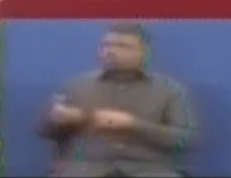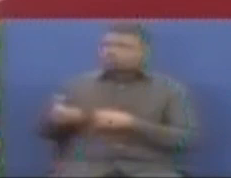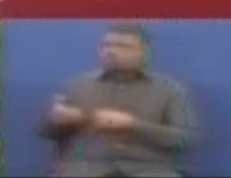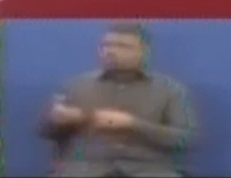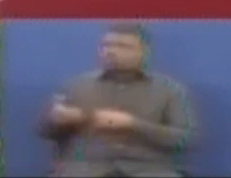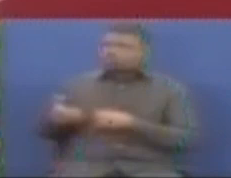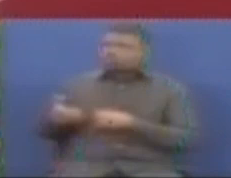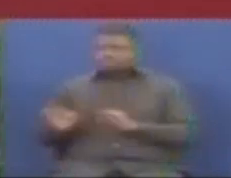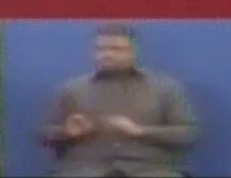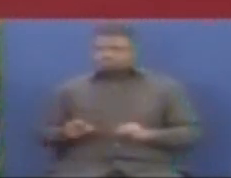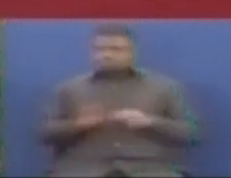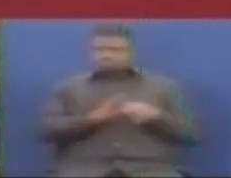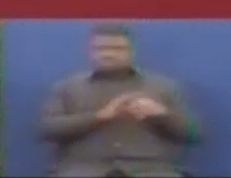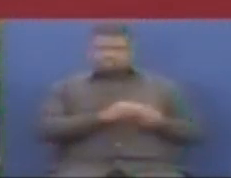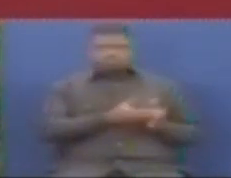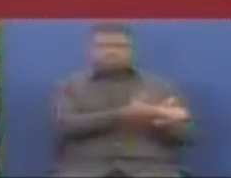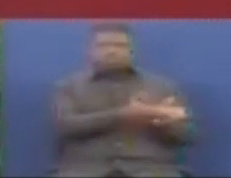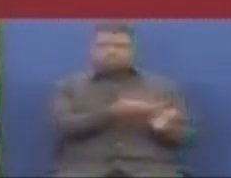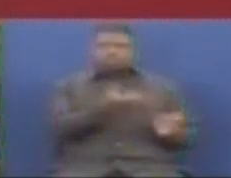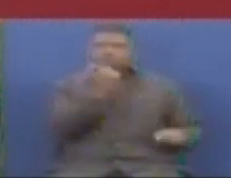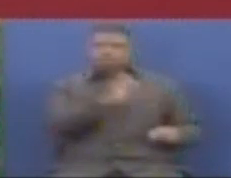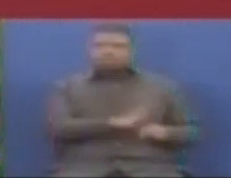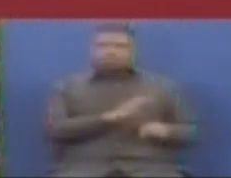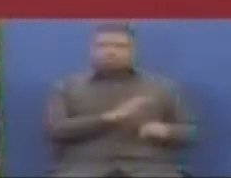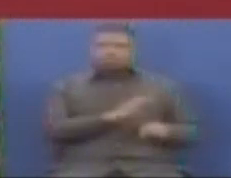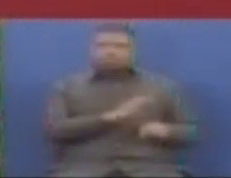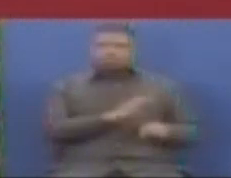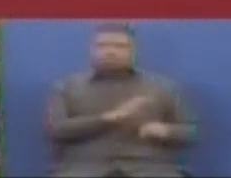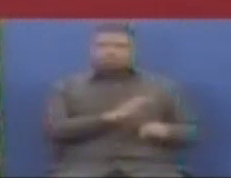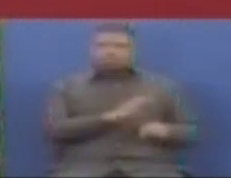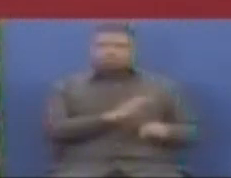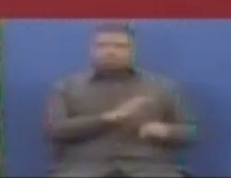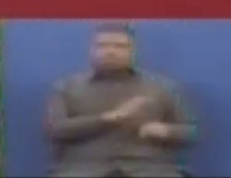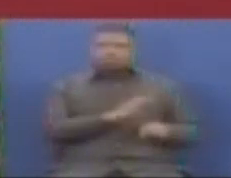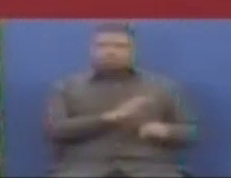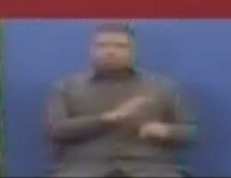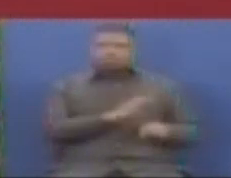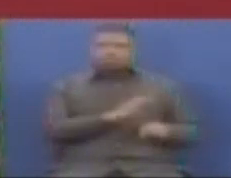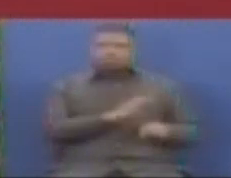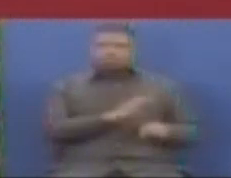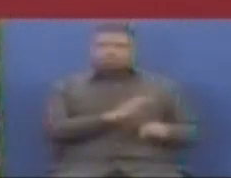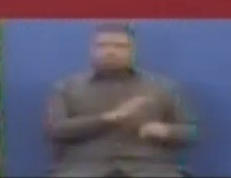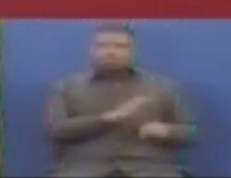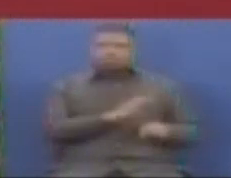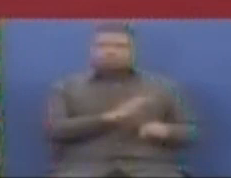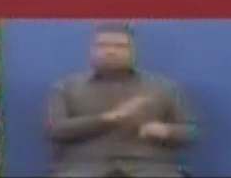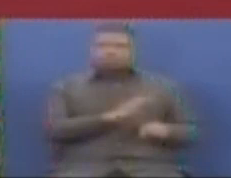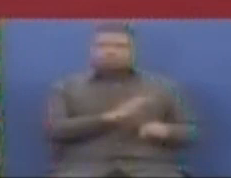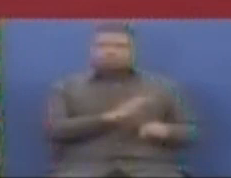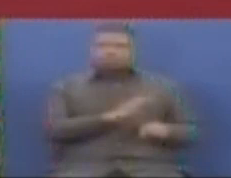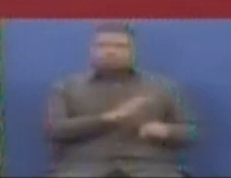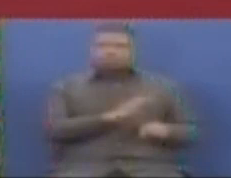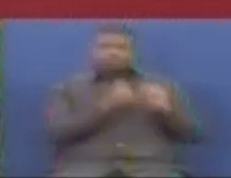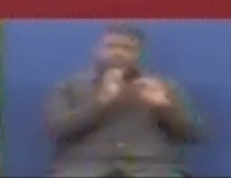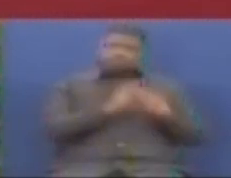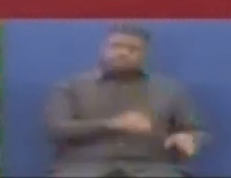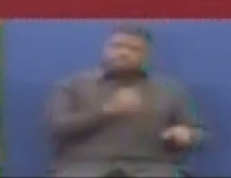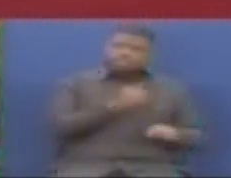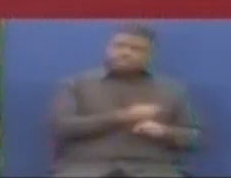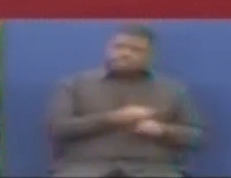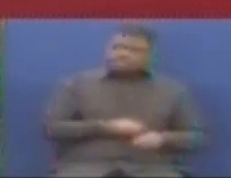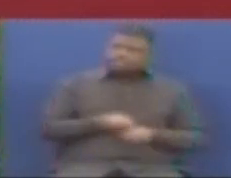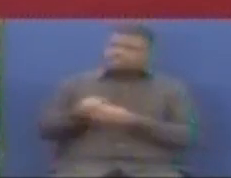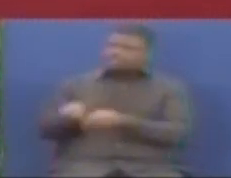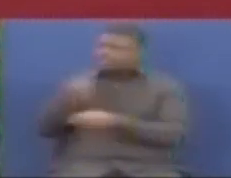lengo la kushirikisha wadau wa fani hizo ili kupata vazi la taifa itakotambulisha taifa letu. Baada ya kamati kumaliza kazi yake, ilikabidhi